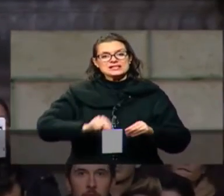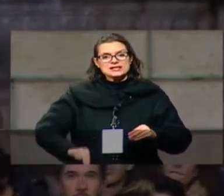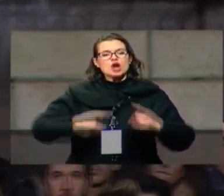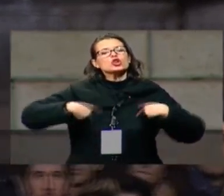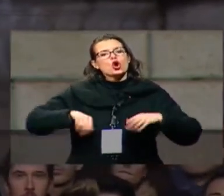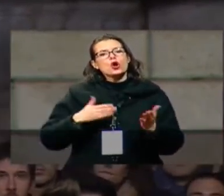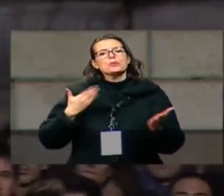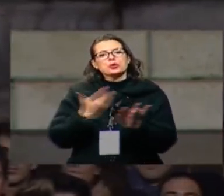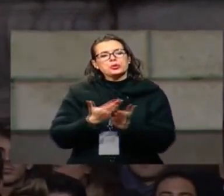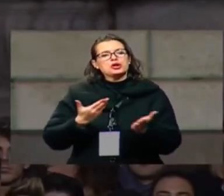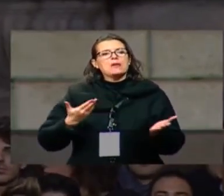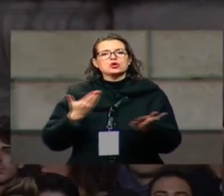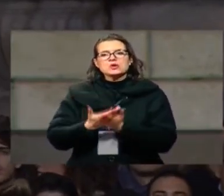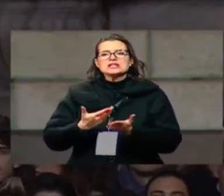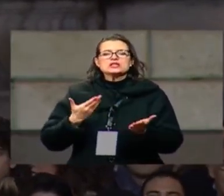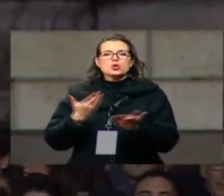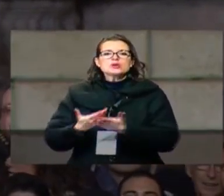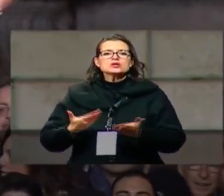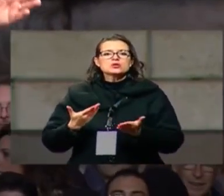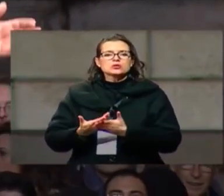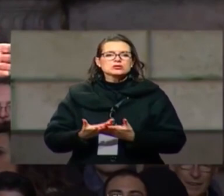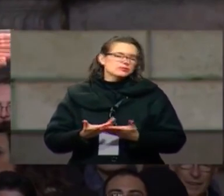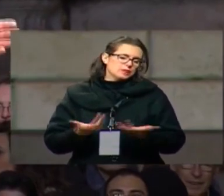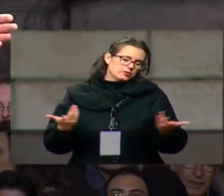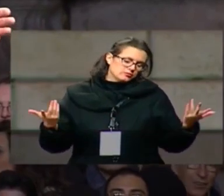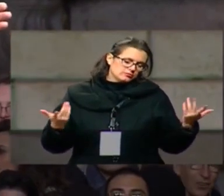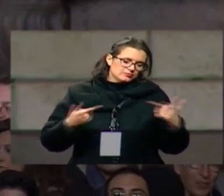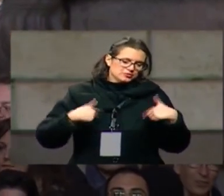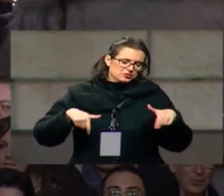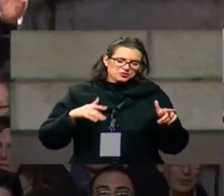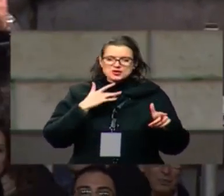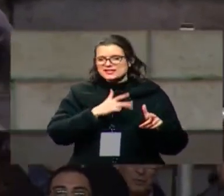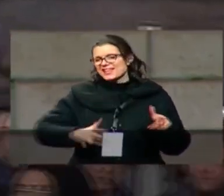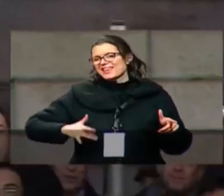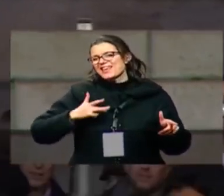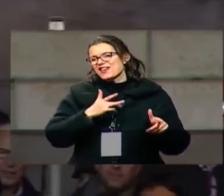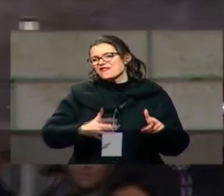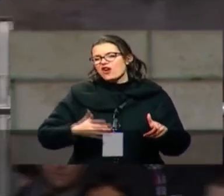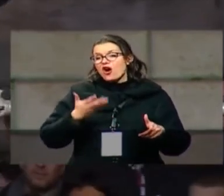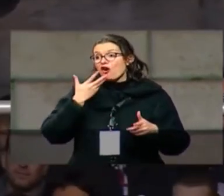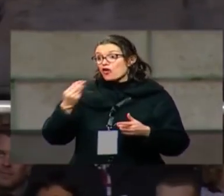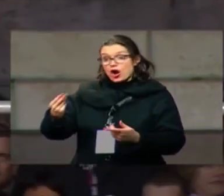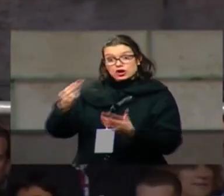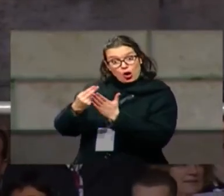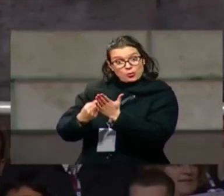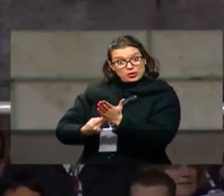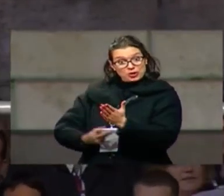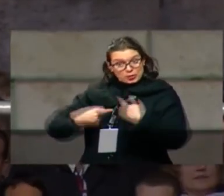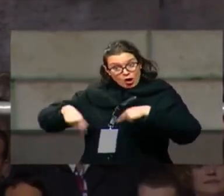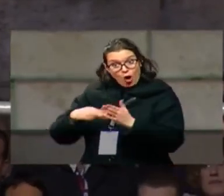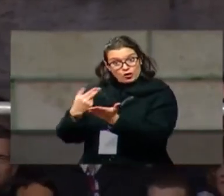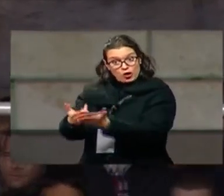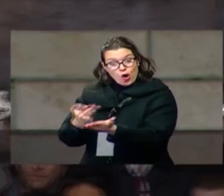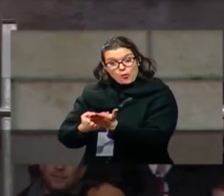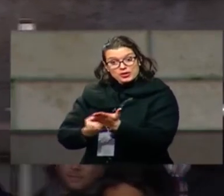proporremo questo sarà tutta una manfrina non una manfrina voi i nomi i nomi da noi i nomi di questo